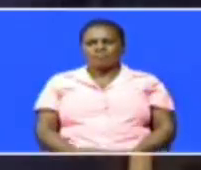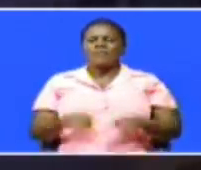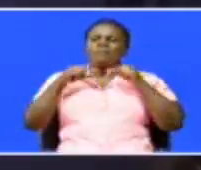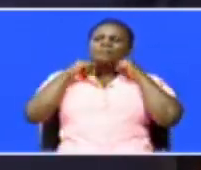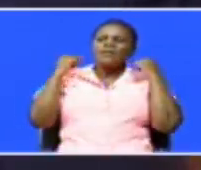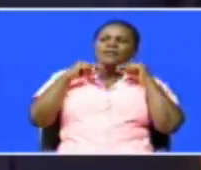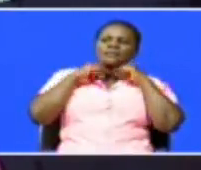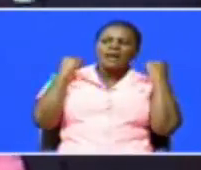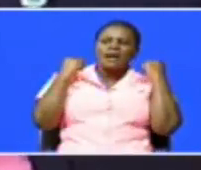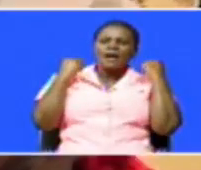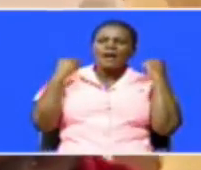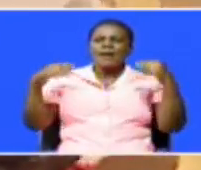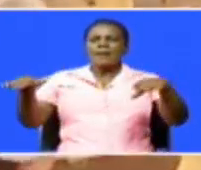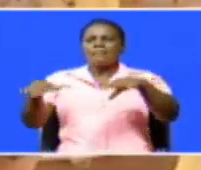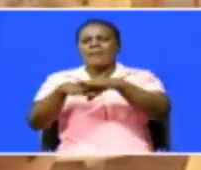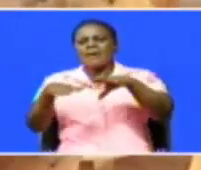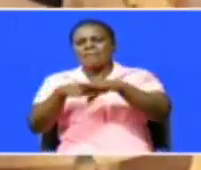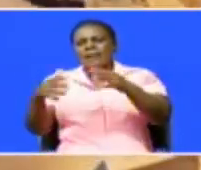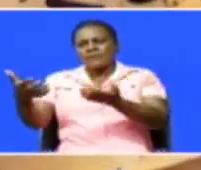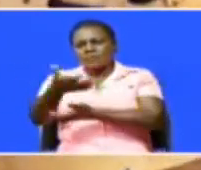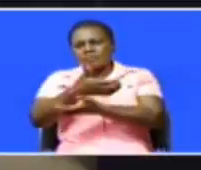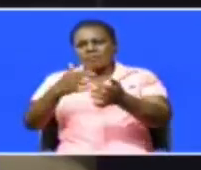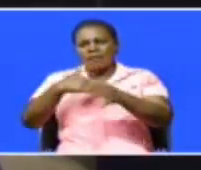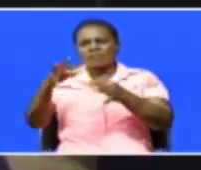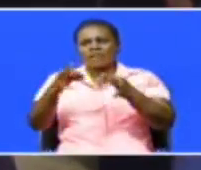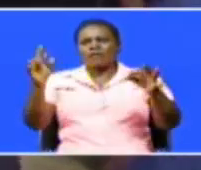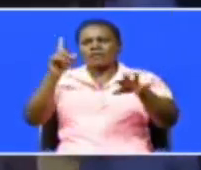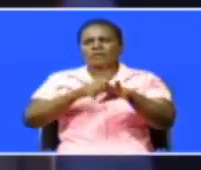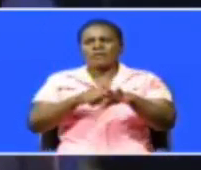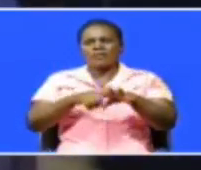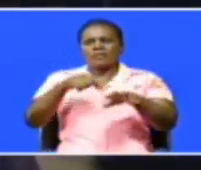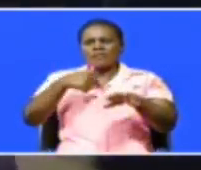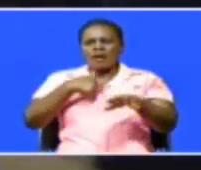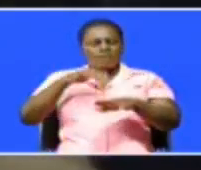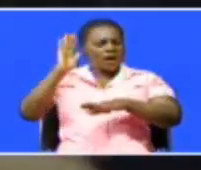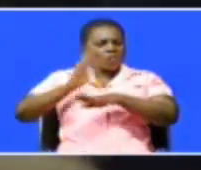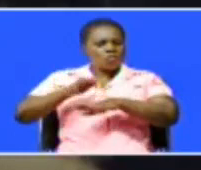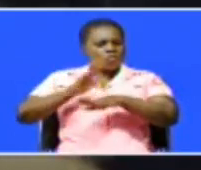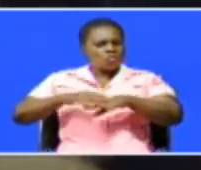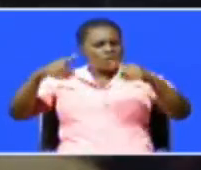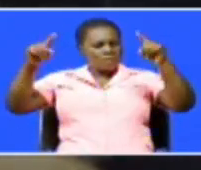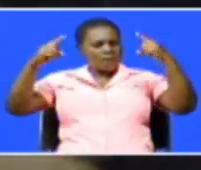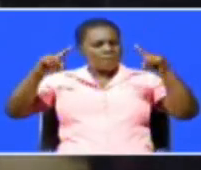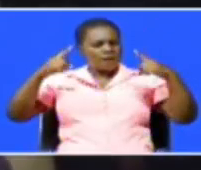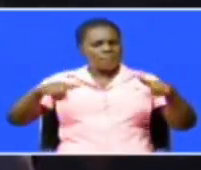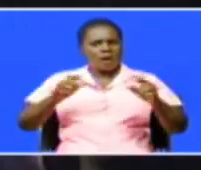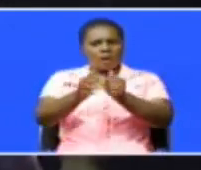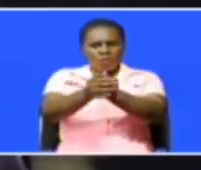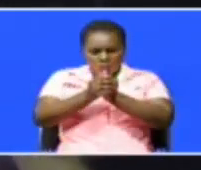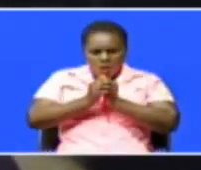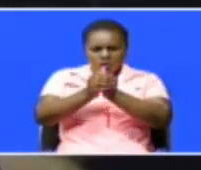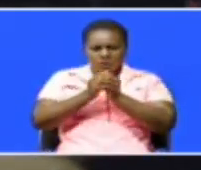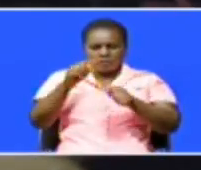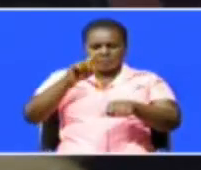Wachungaji pamoja na kondoo wakijumuika baada ya muda mrefu. So we have been able to have a very very successive day, and also we